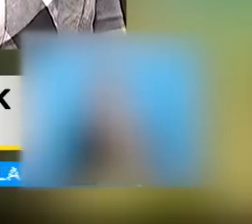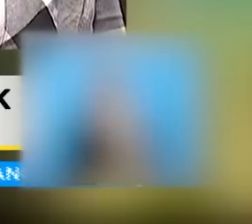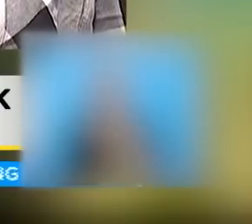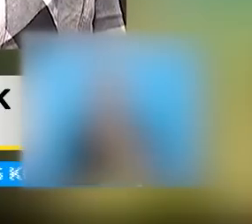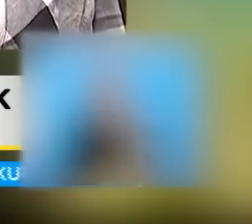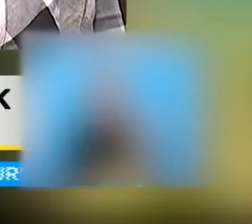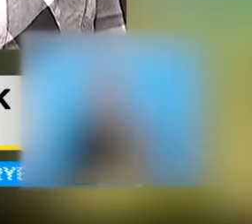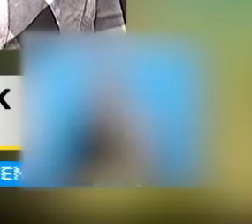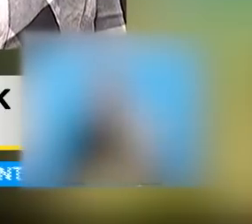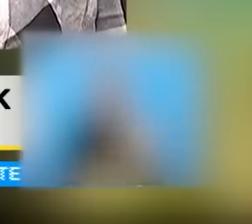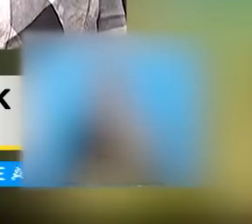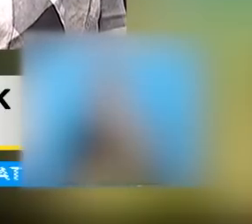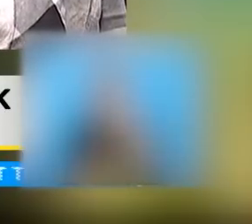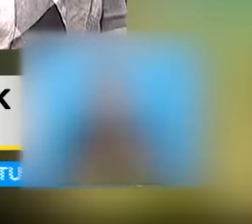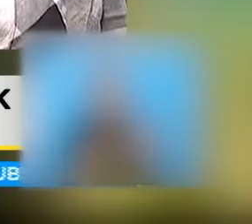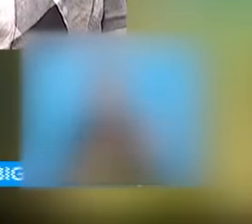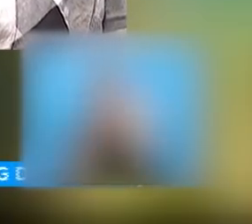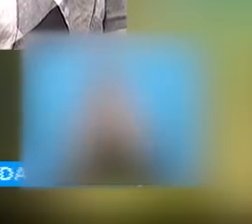Pangulo?